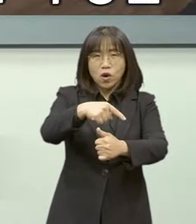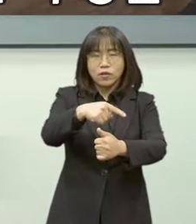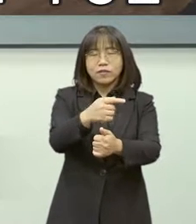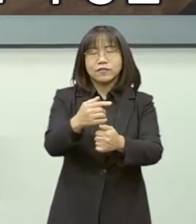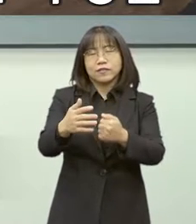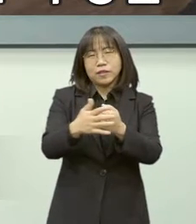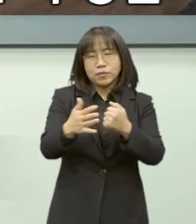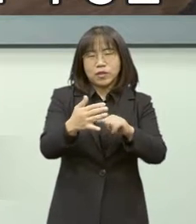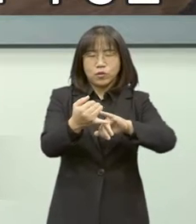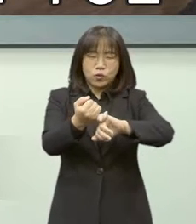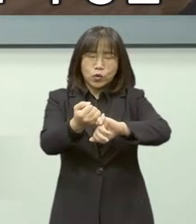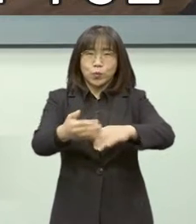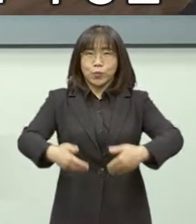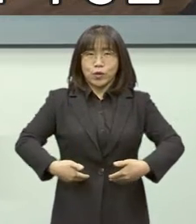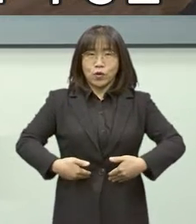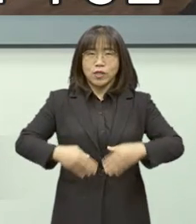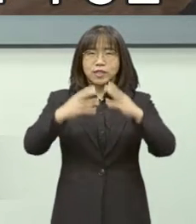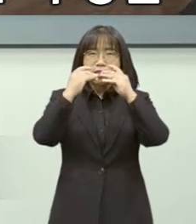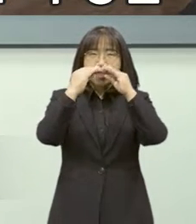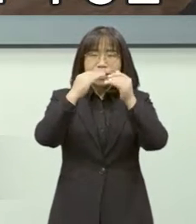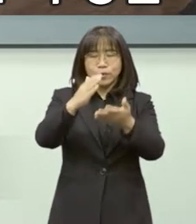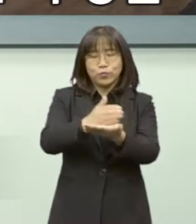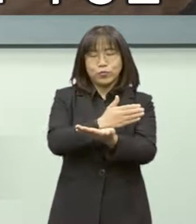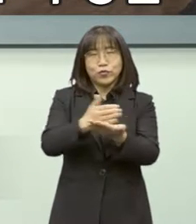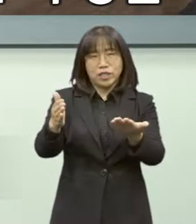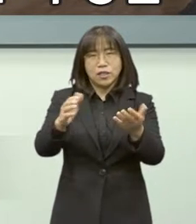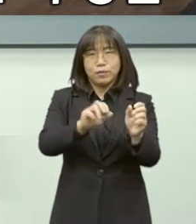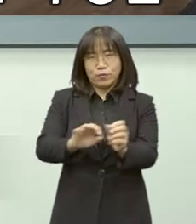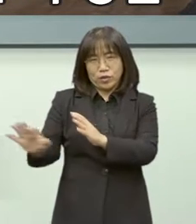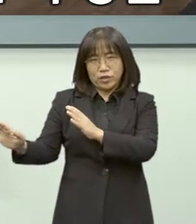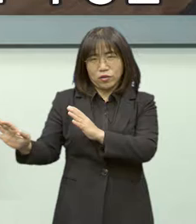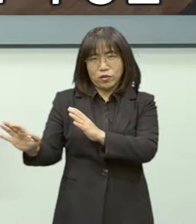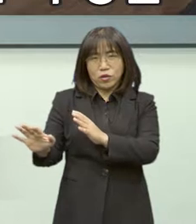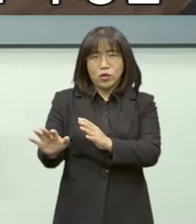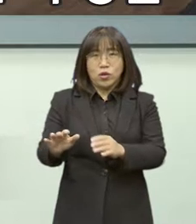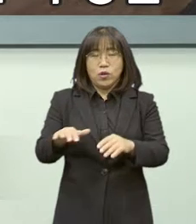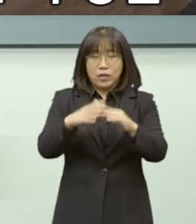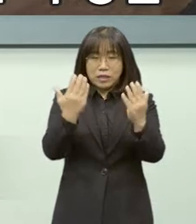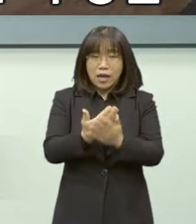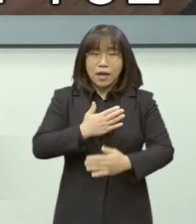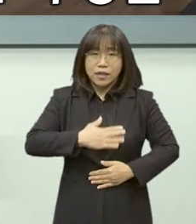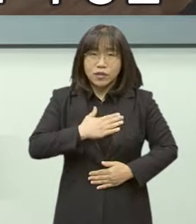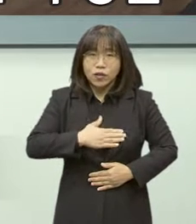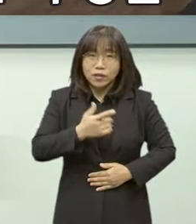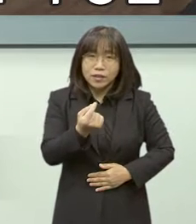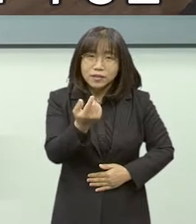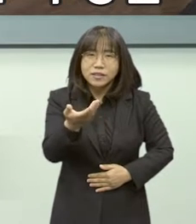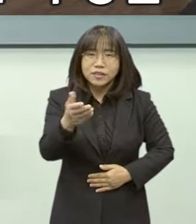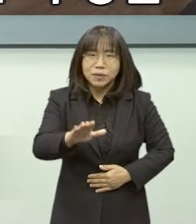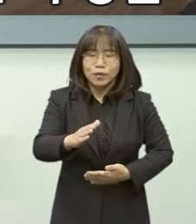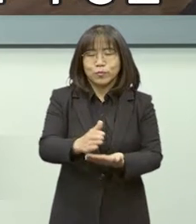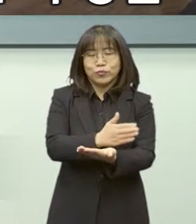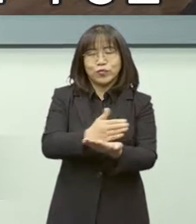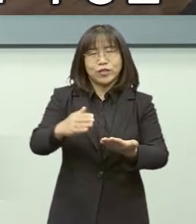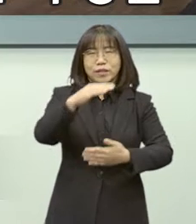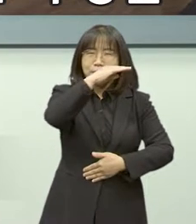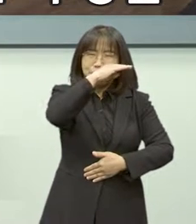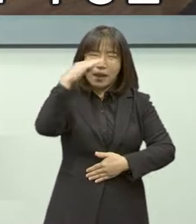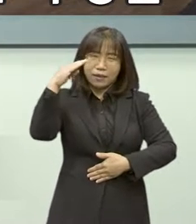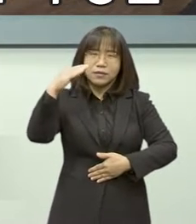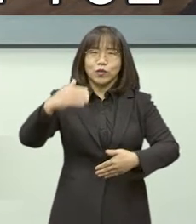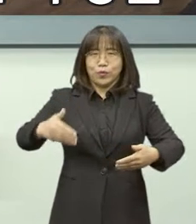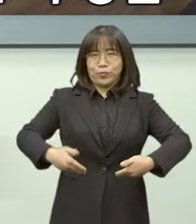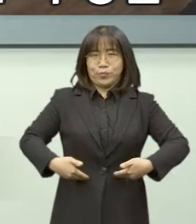쓰레기 분리수거 다 안다고 생각하지만 재활용이 되는지 안되는지 헷갈리는 것들이 있는데요 올바른 쓰레기